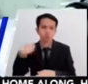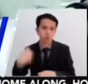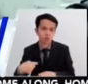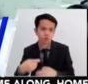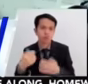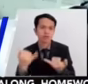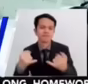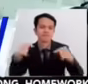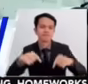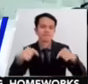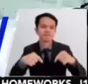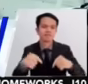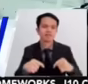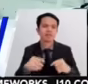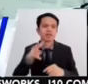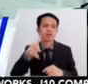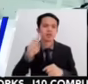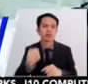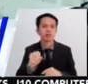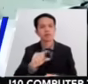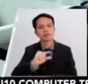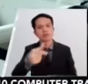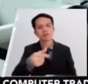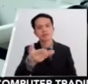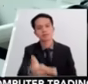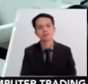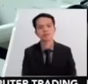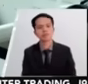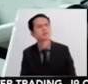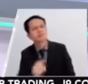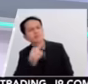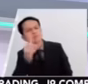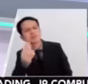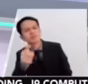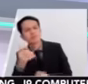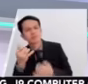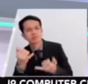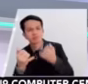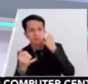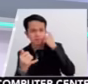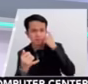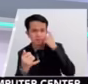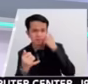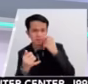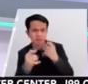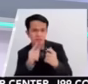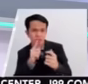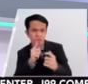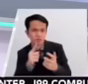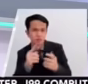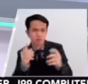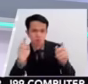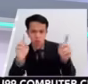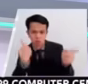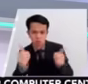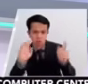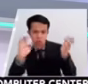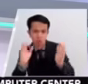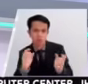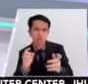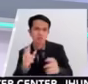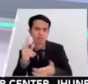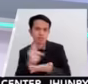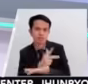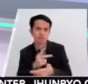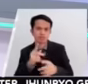rito sa West Philippine Sea. Balik sa'yo. Iyan, napakalaki nung stark contrast yung pagkakaiba kasi 3 weeks ago nandiyan din ako pero hinayaan kaming